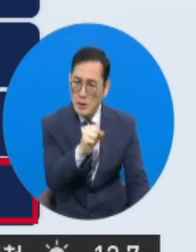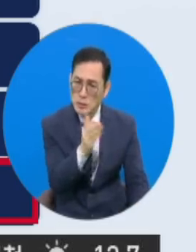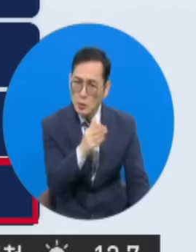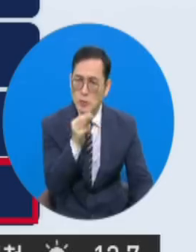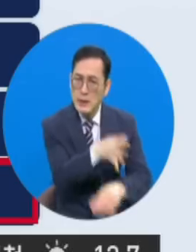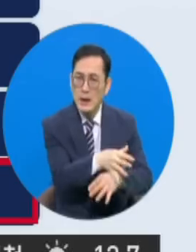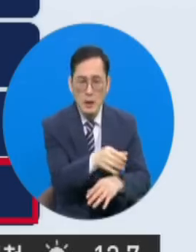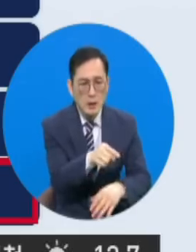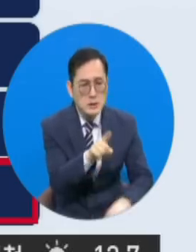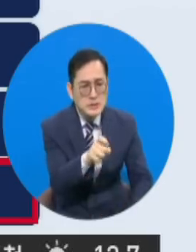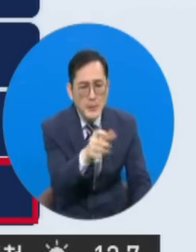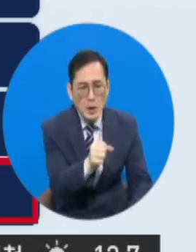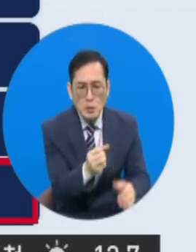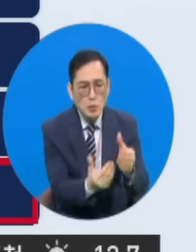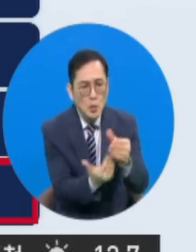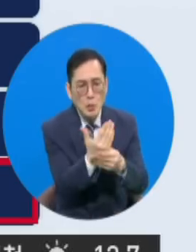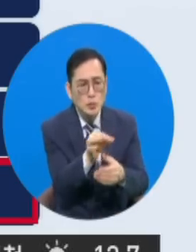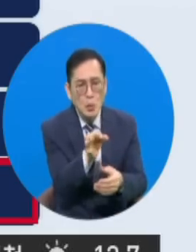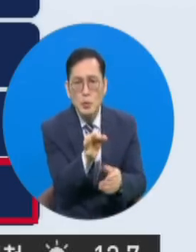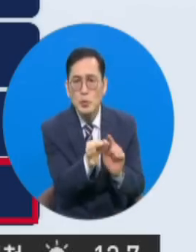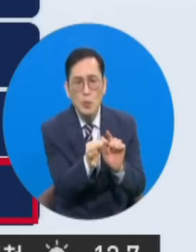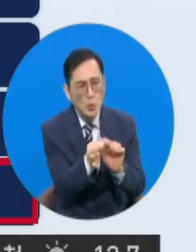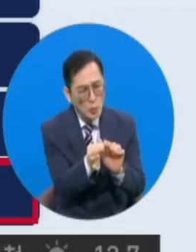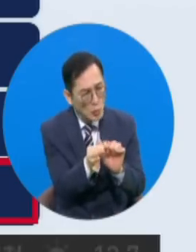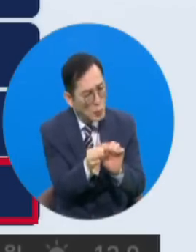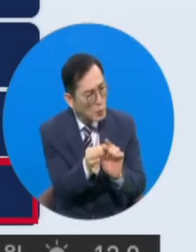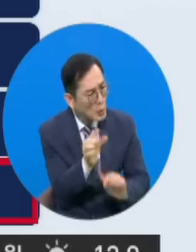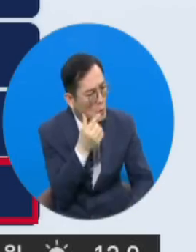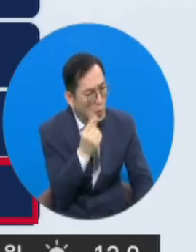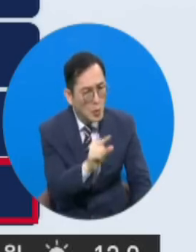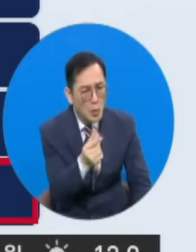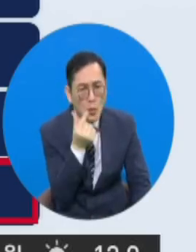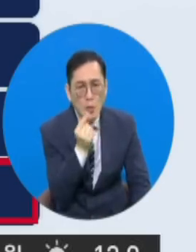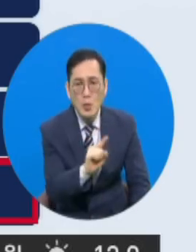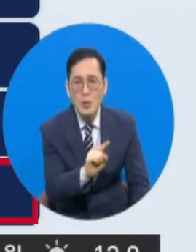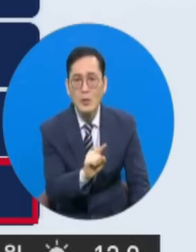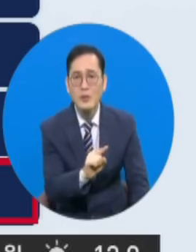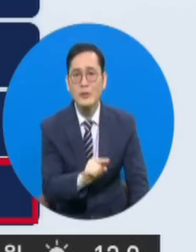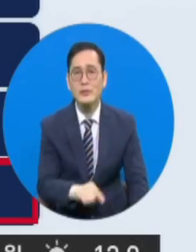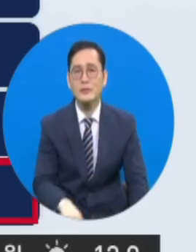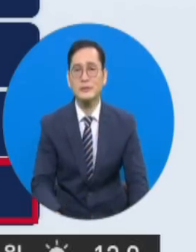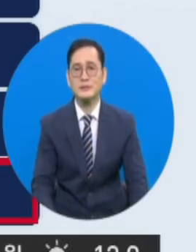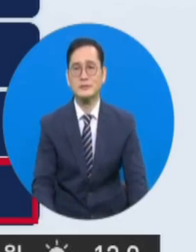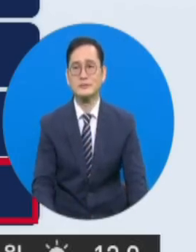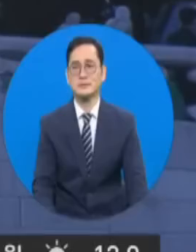샀는지에 대한 해명이 불충분하다는 지적입니다 김성